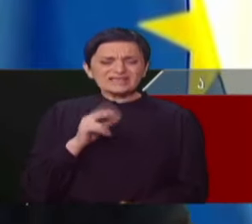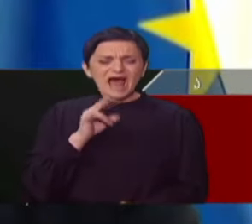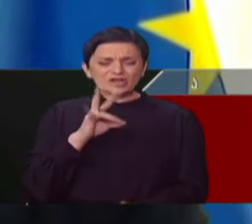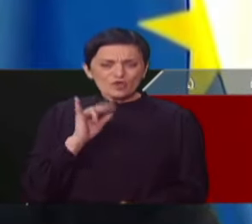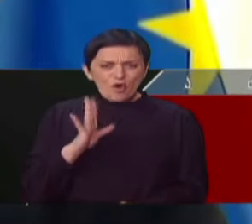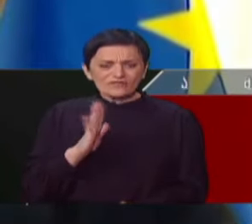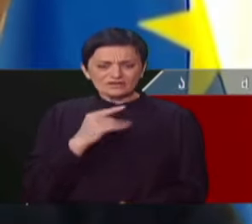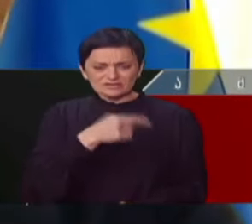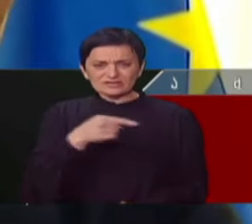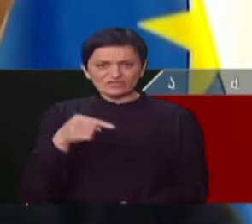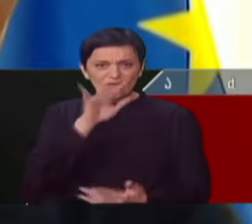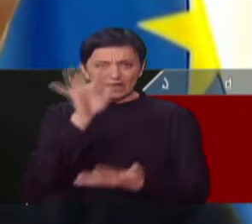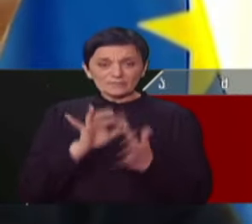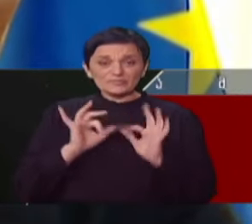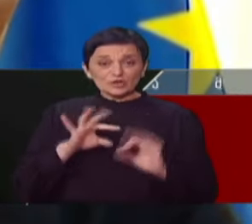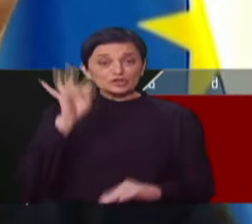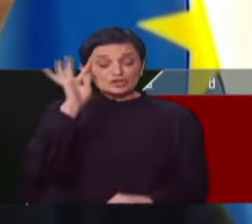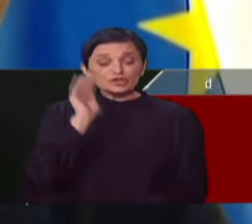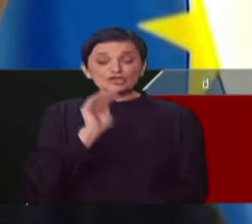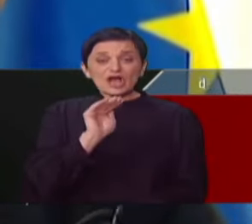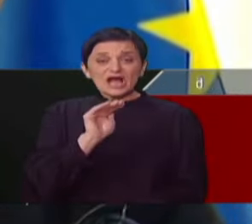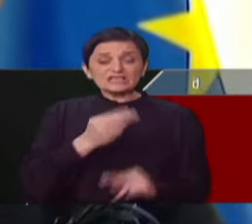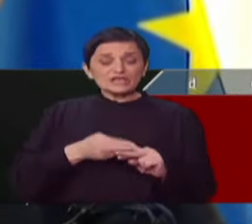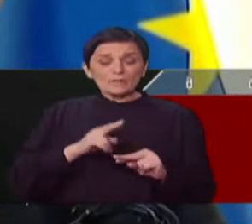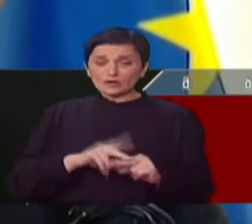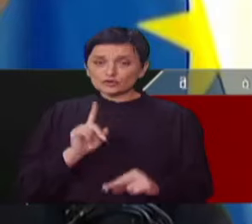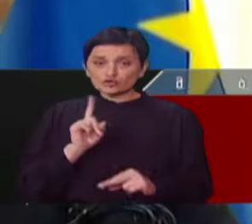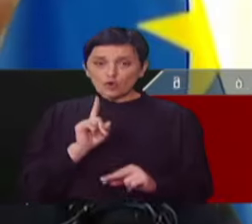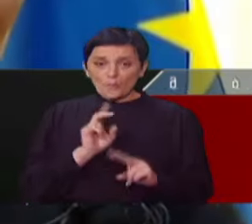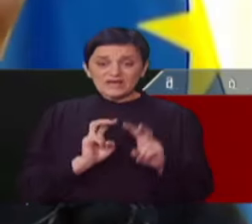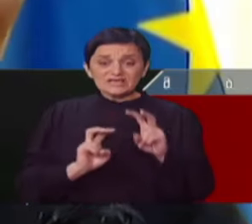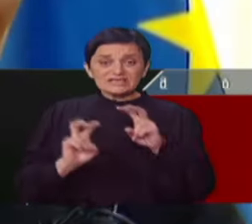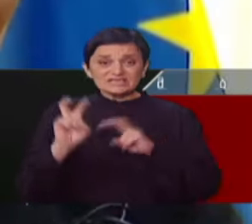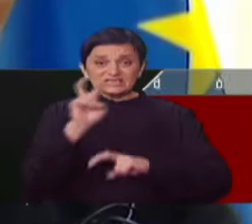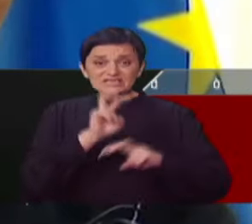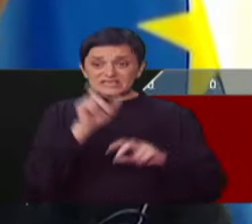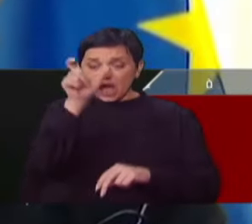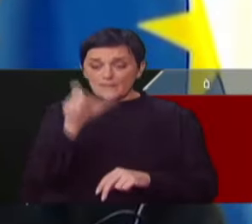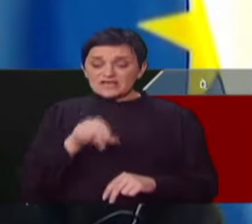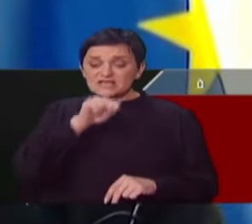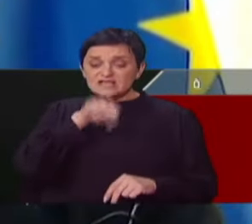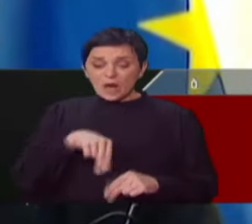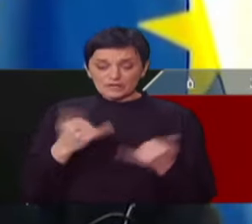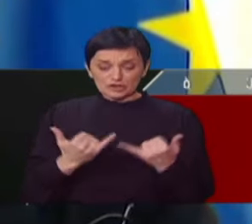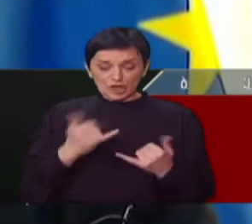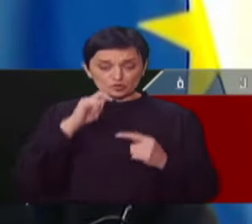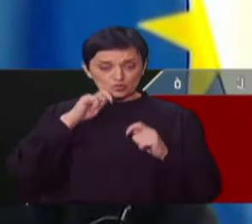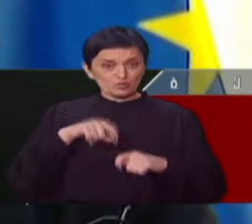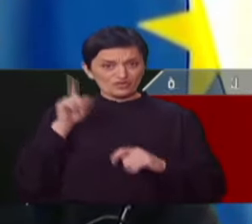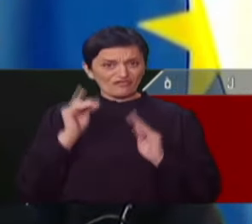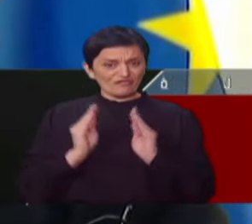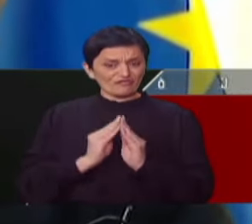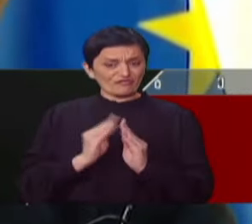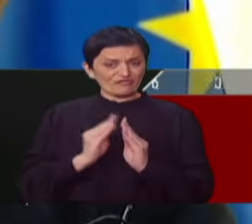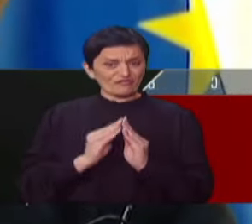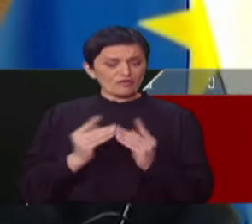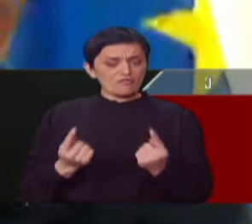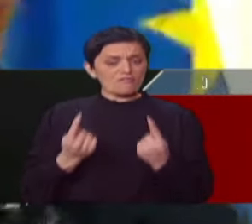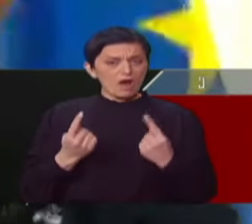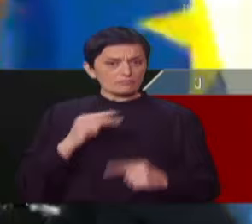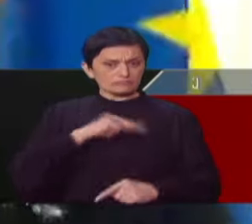схвебис ганцхадебс шагахсенебт имац ром цебнилеби тамнашавеби дрес Украинаши плавац икавебен